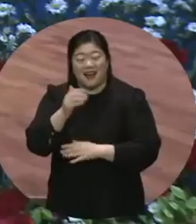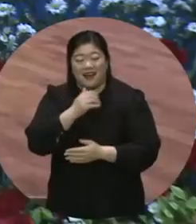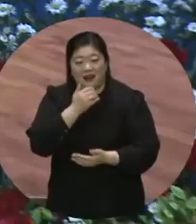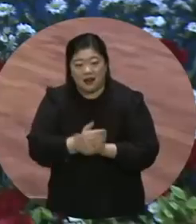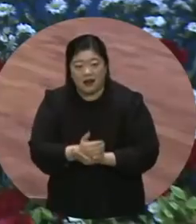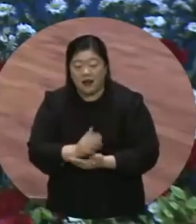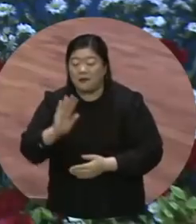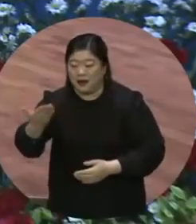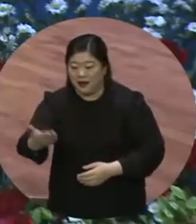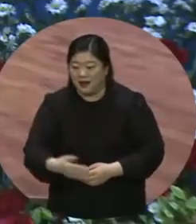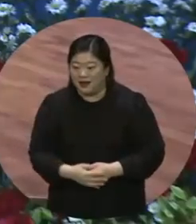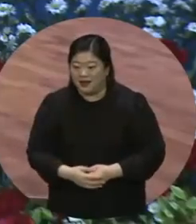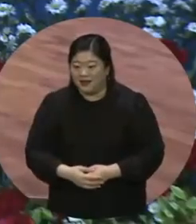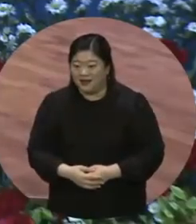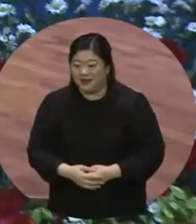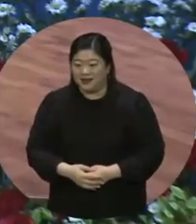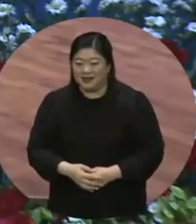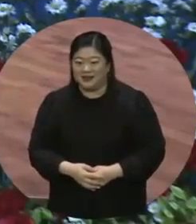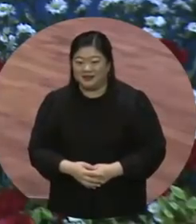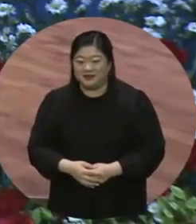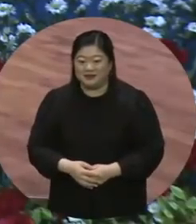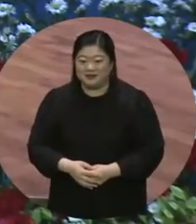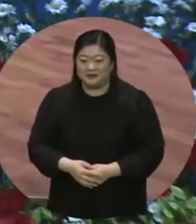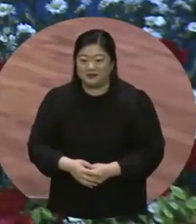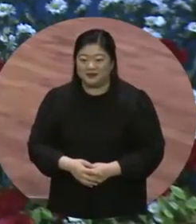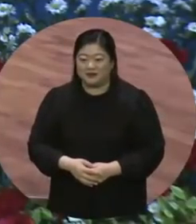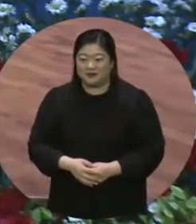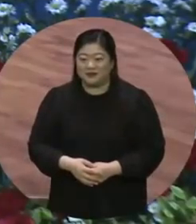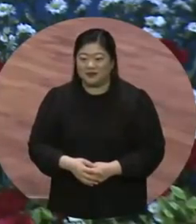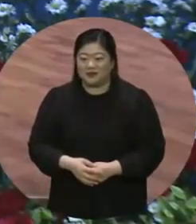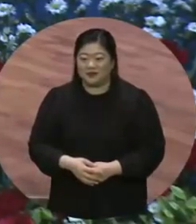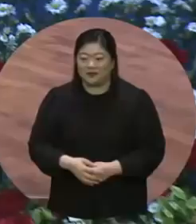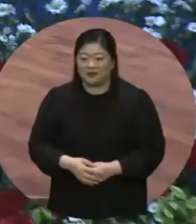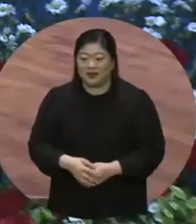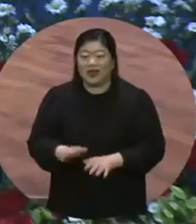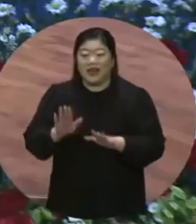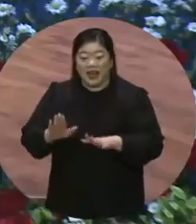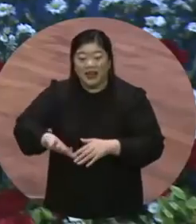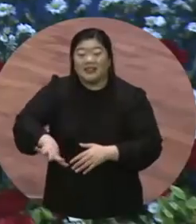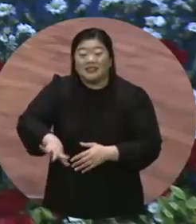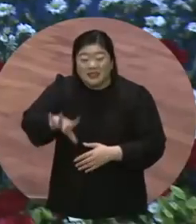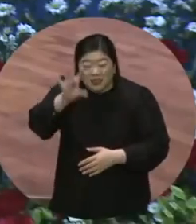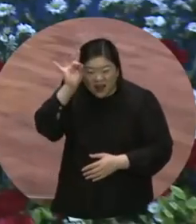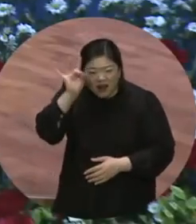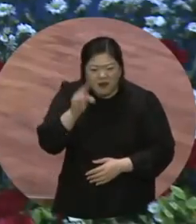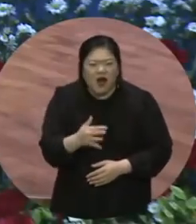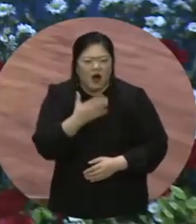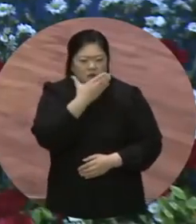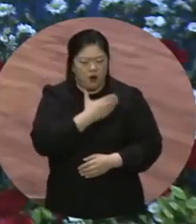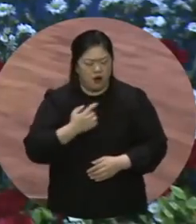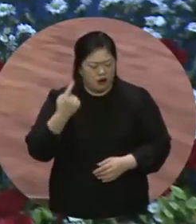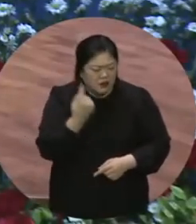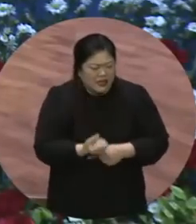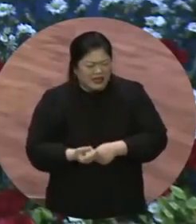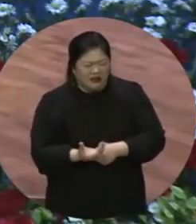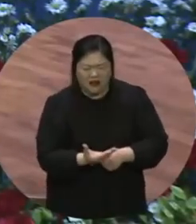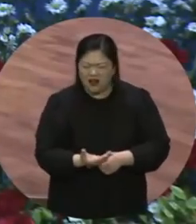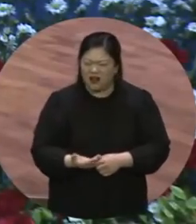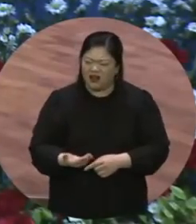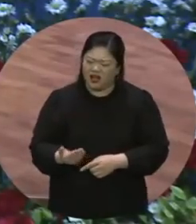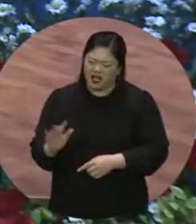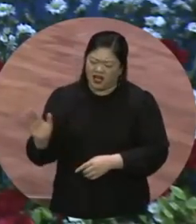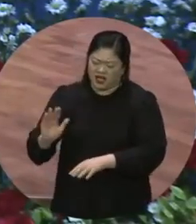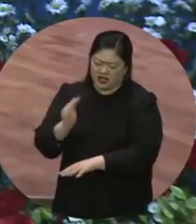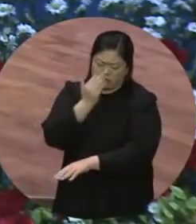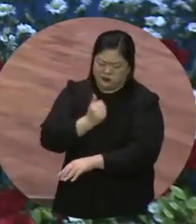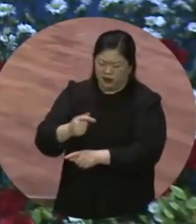그러면 이 우리가 육체를 가지기 때문에 세상 것 가지고 영적으로 꺼져내야 된단 말이에요. 그렇죠. 영접 메시지를